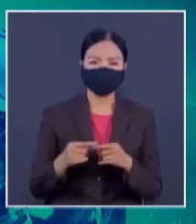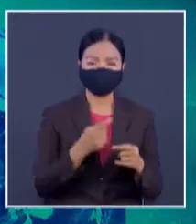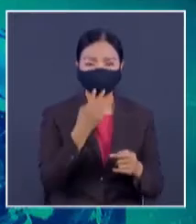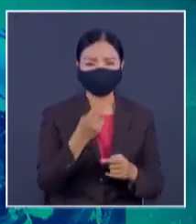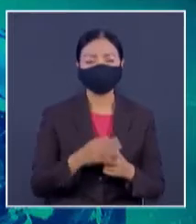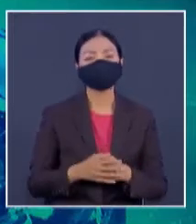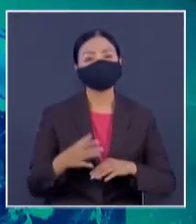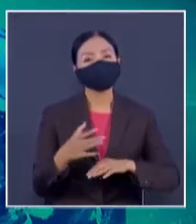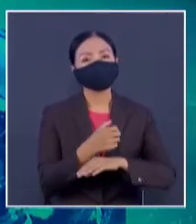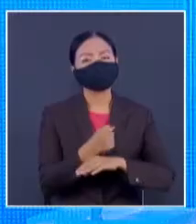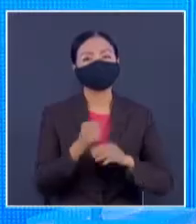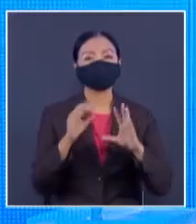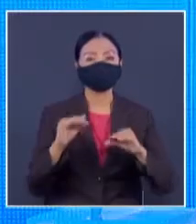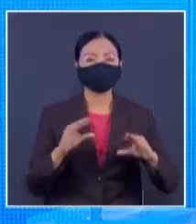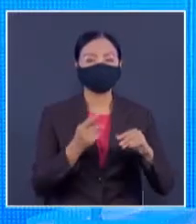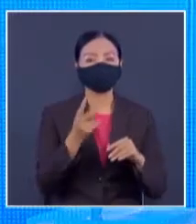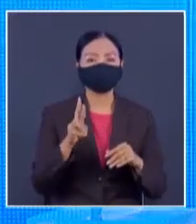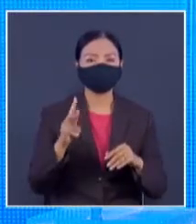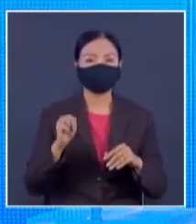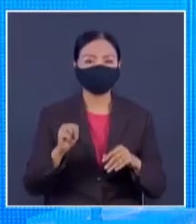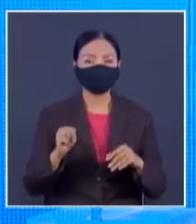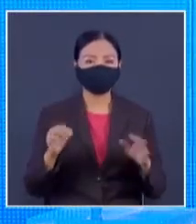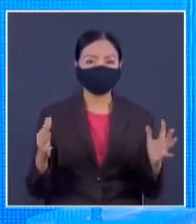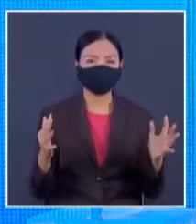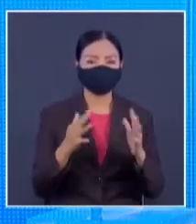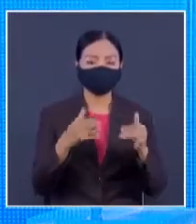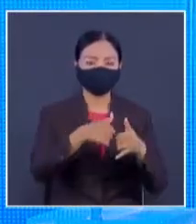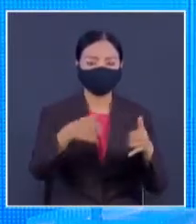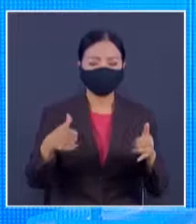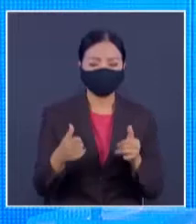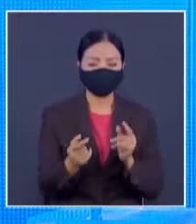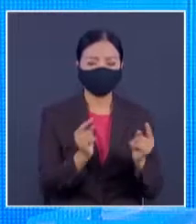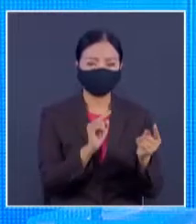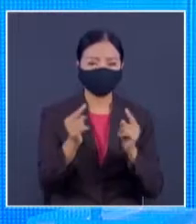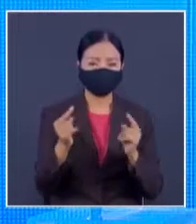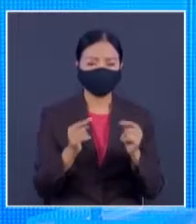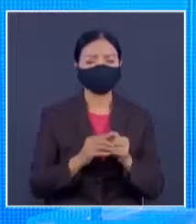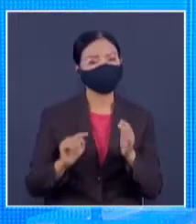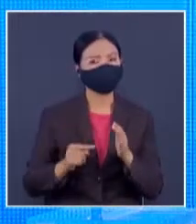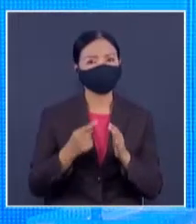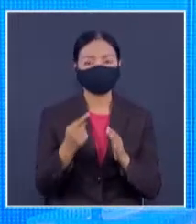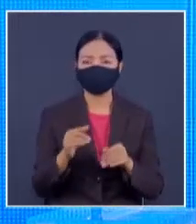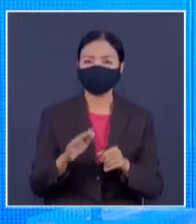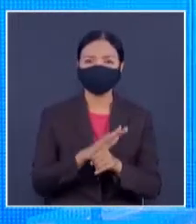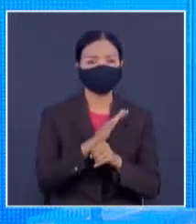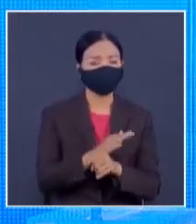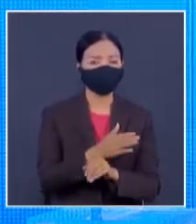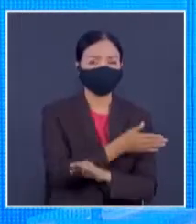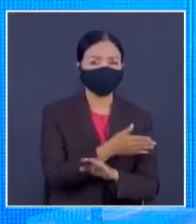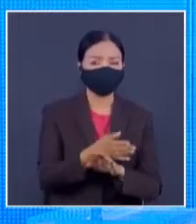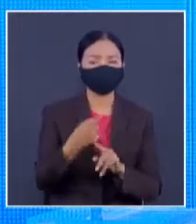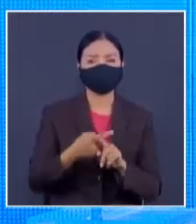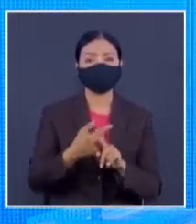เรื่องของการบ้านการเมืองเมื่อวานนี้เป็นการประชุมครม.นัดที่เจอหน้าตากันเป็นครั้งแรกในรอบ5เดือนครับเป็นการประชุมแบบเต็มรูปแบบเต็มคณะเลยน